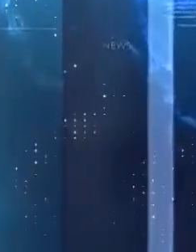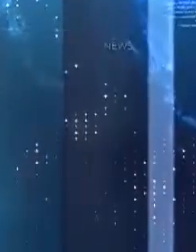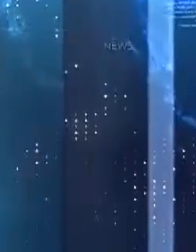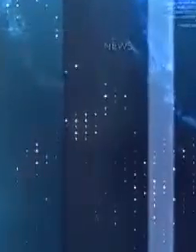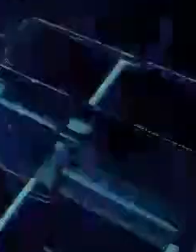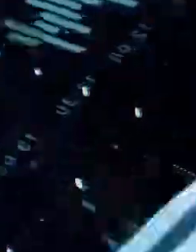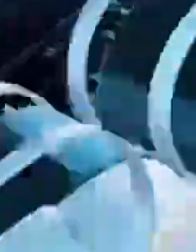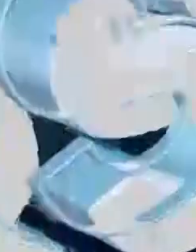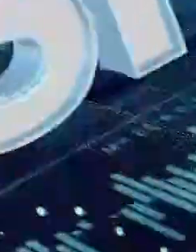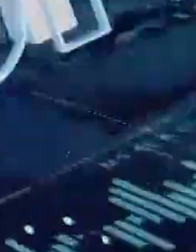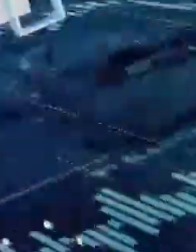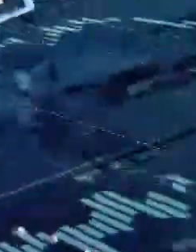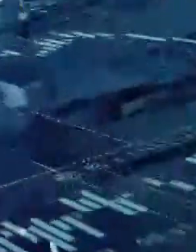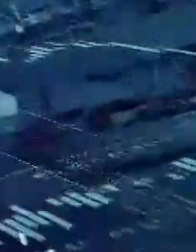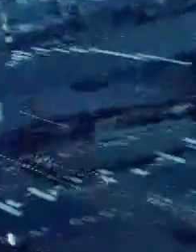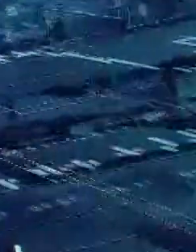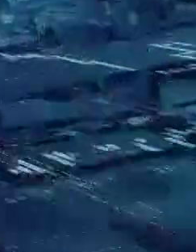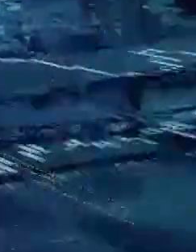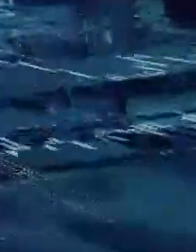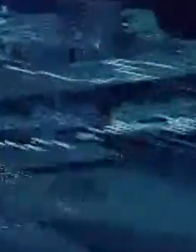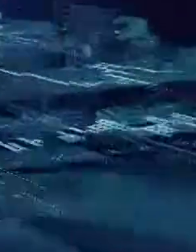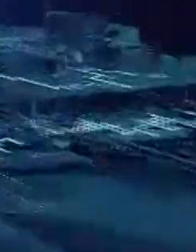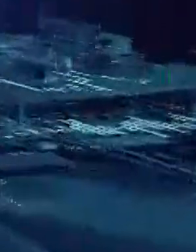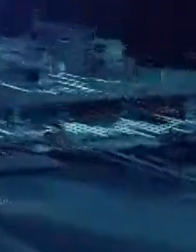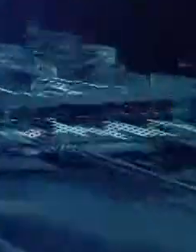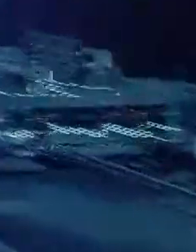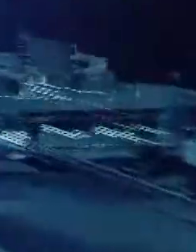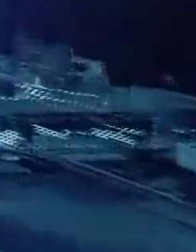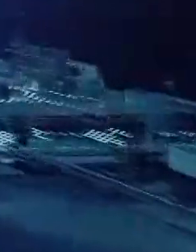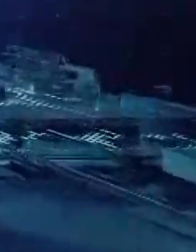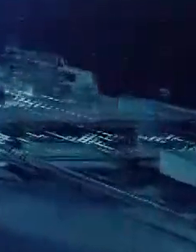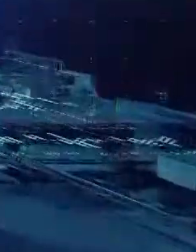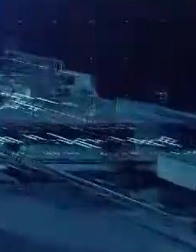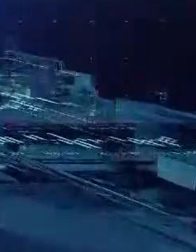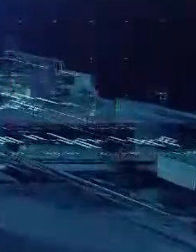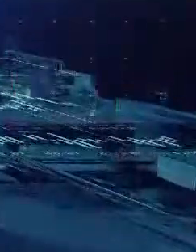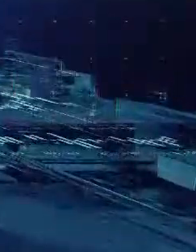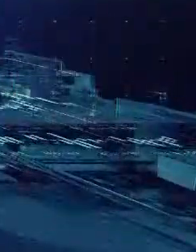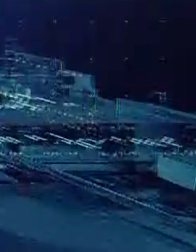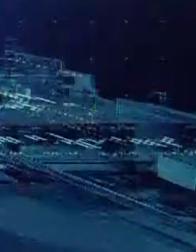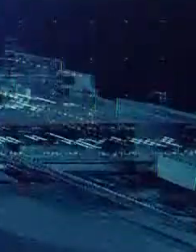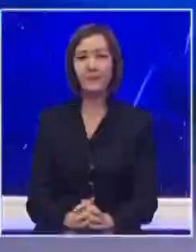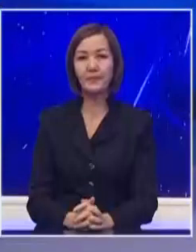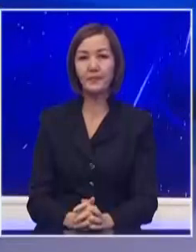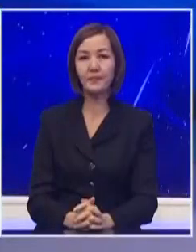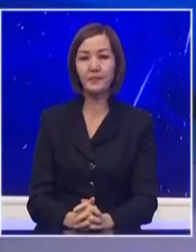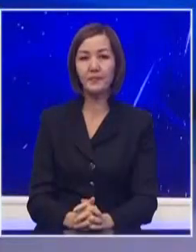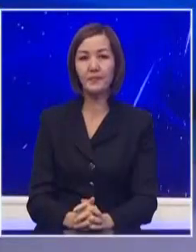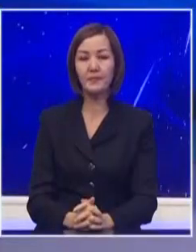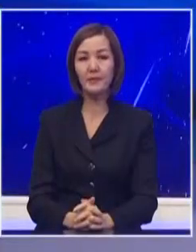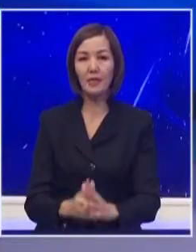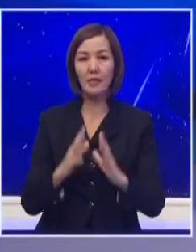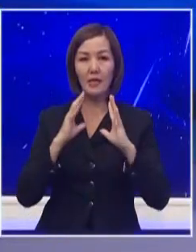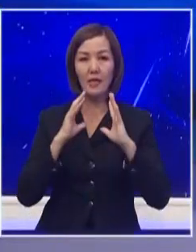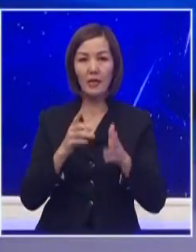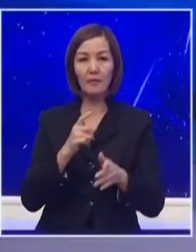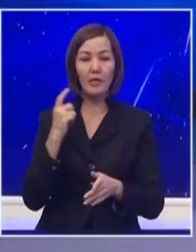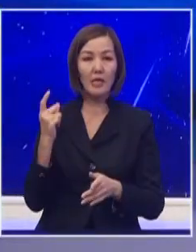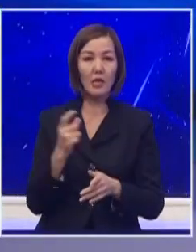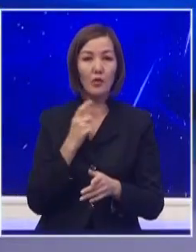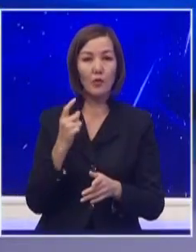етпейтіндер көбеюде. Биыл диқандар егін суаруға тіршілік нәрі тапшы болған. Абырой болғанда аталған проблема уақытында шешілді.